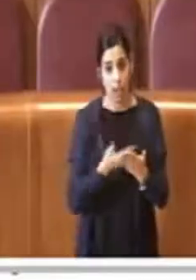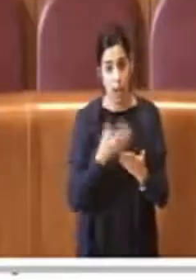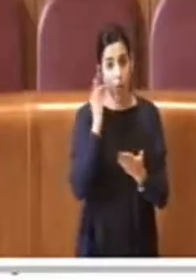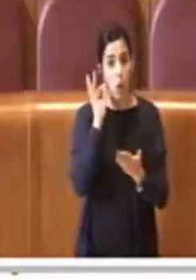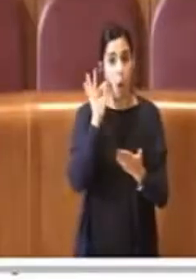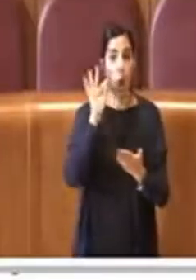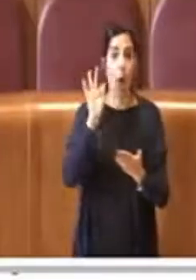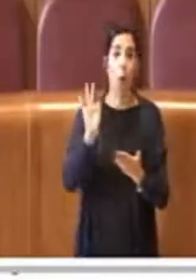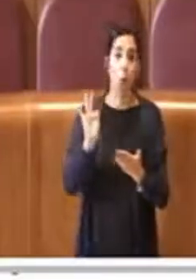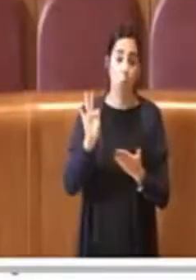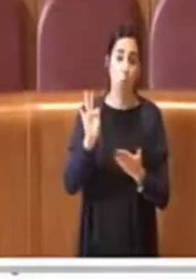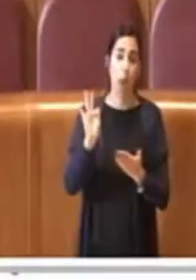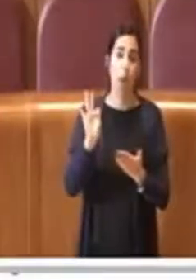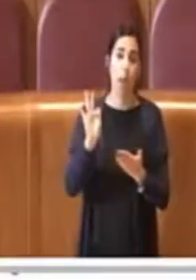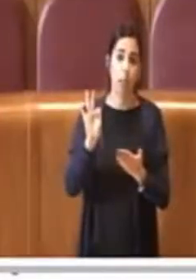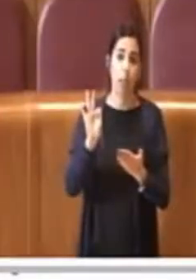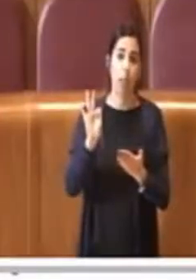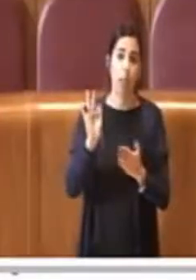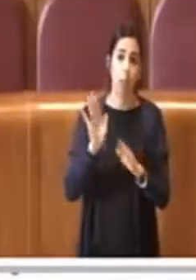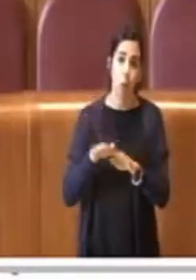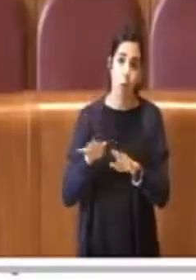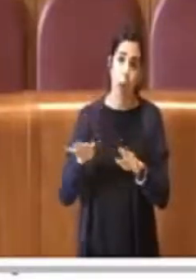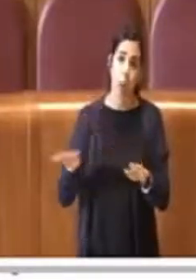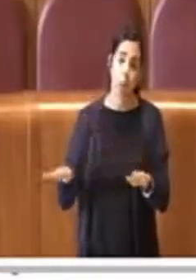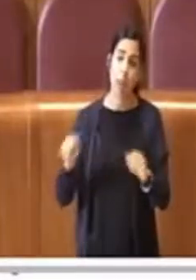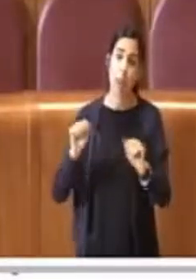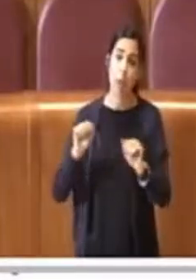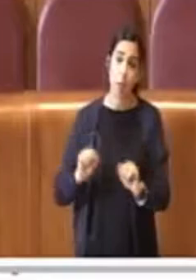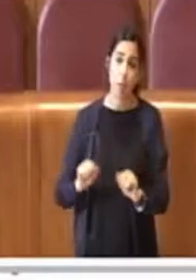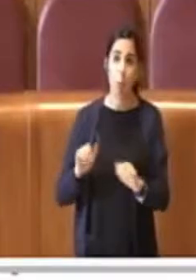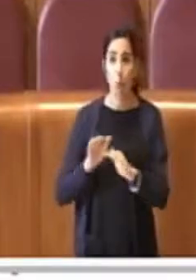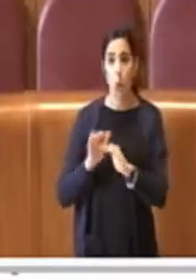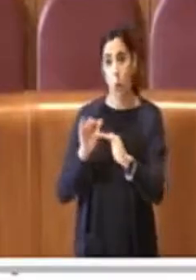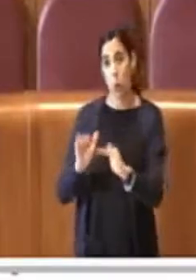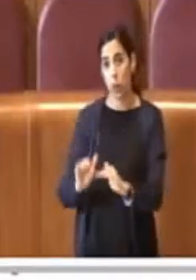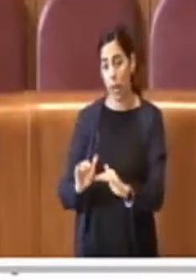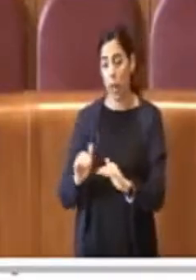risposte, concrete a questi bambini che effettivamente li attendono. Grazie.